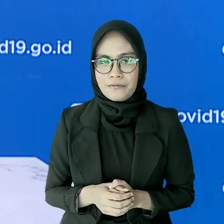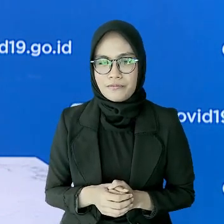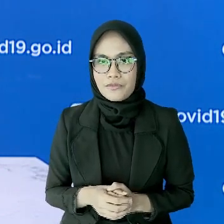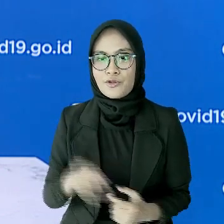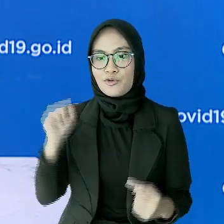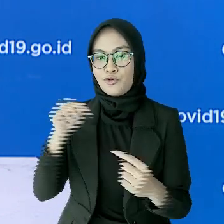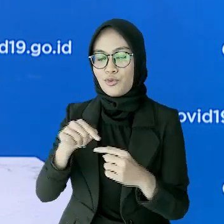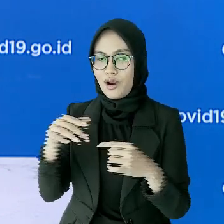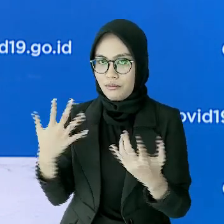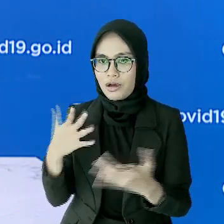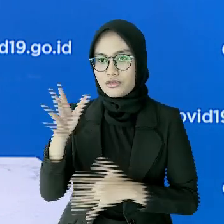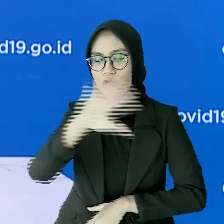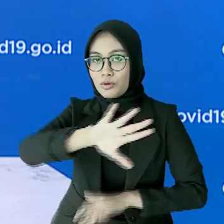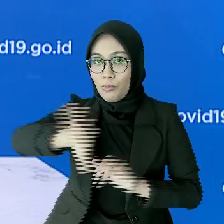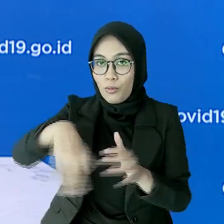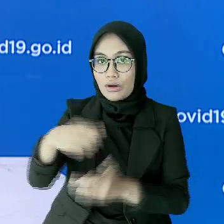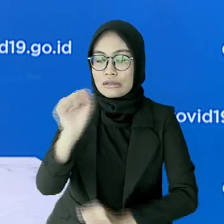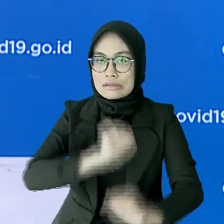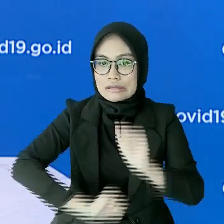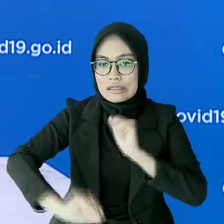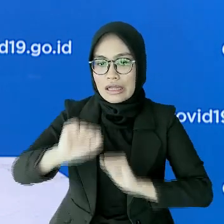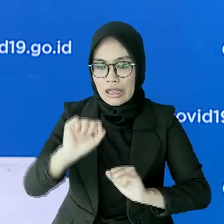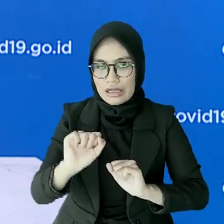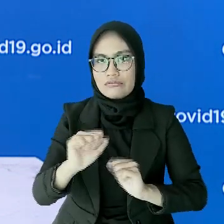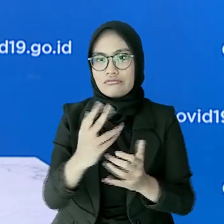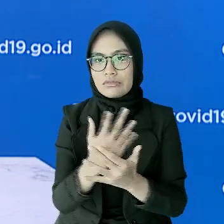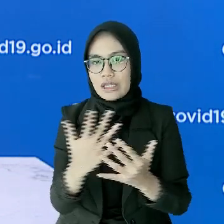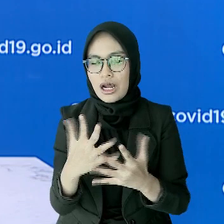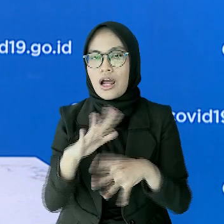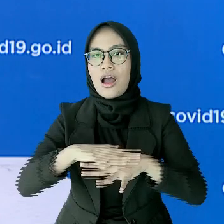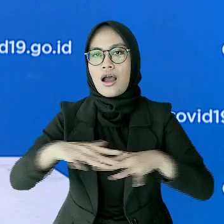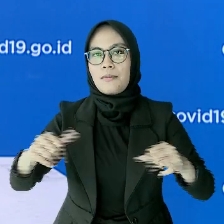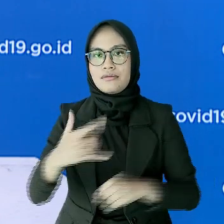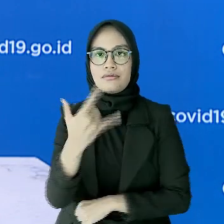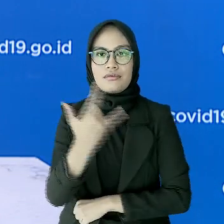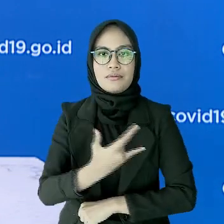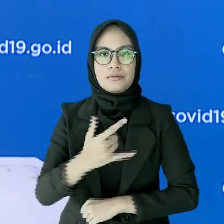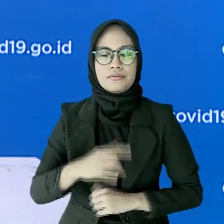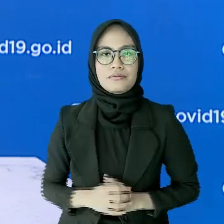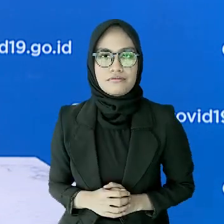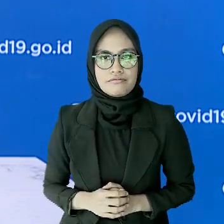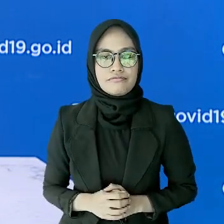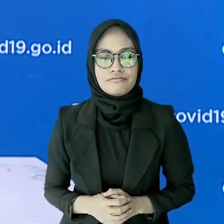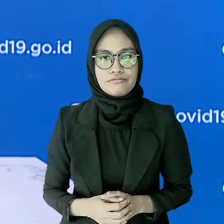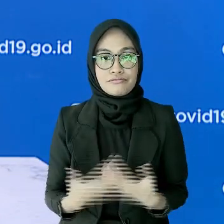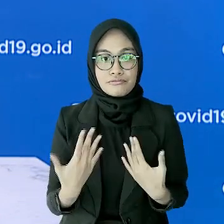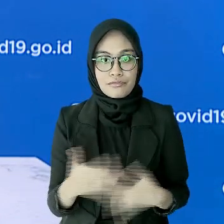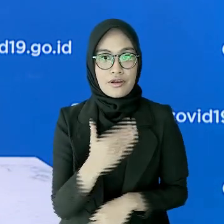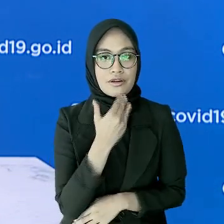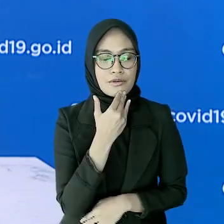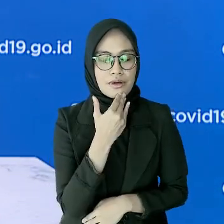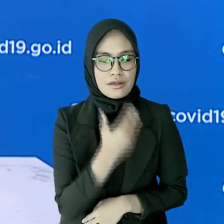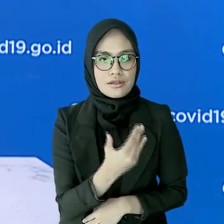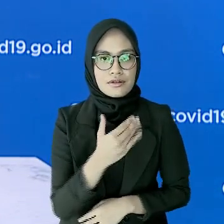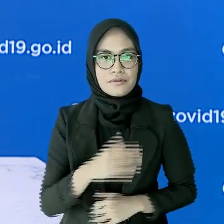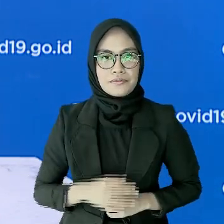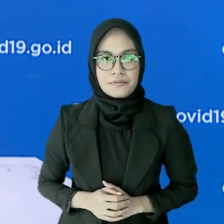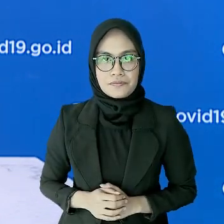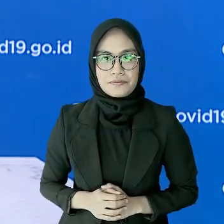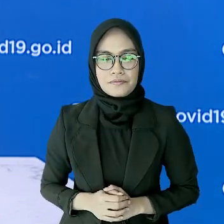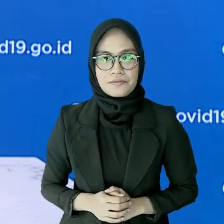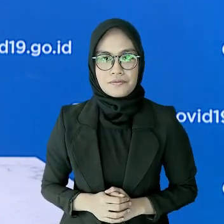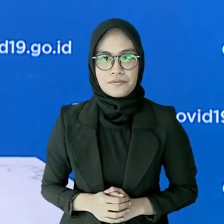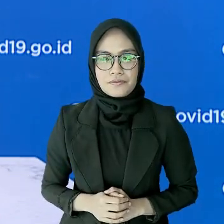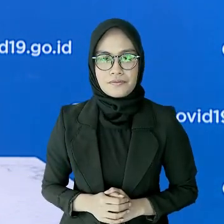sosial masyarakat dapat berlangsung aman COVID-19. Demikian, terima kasih atas perhatiannya.